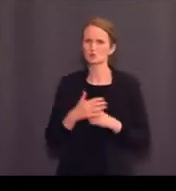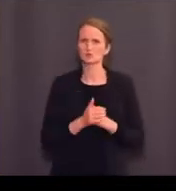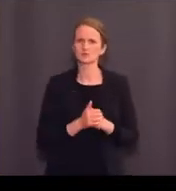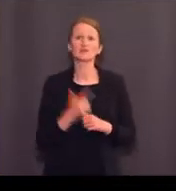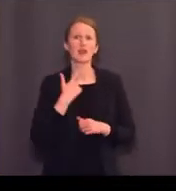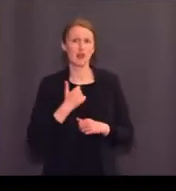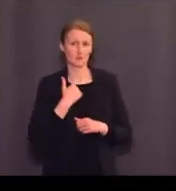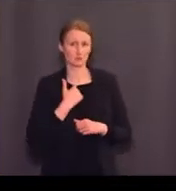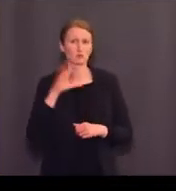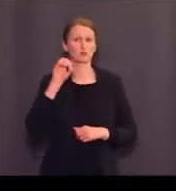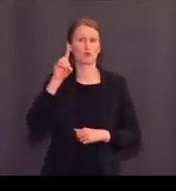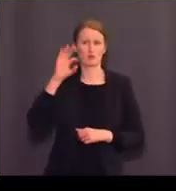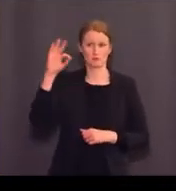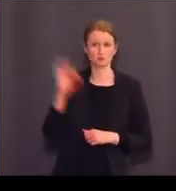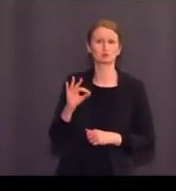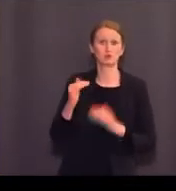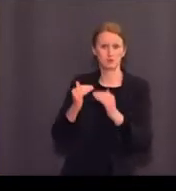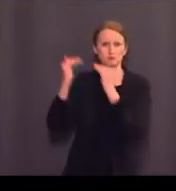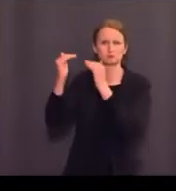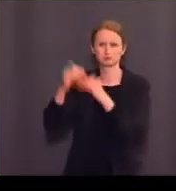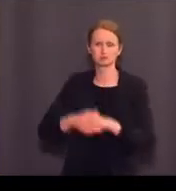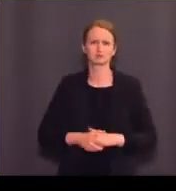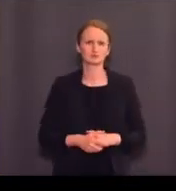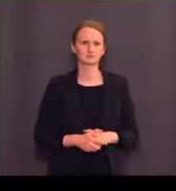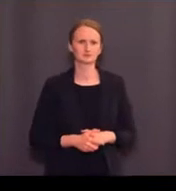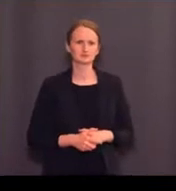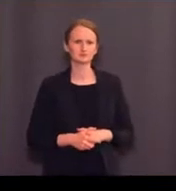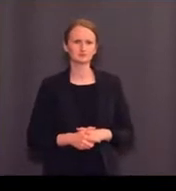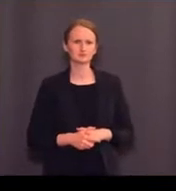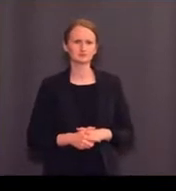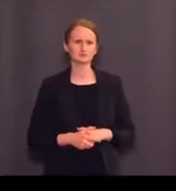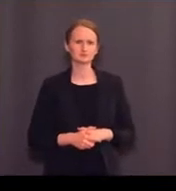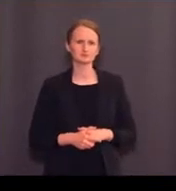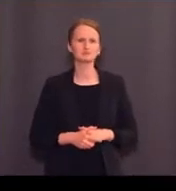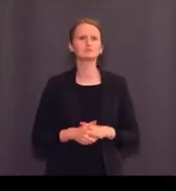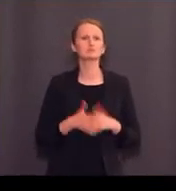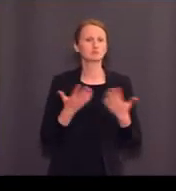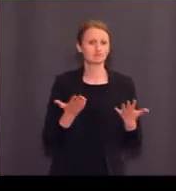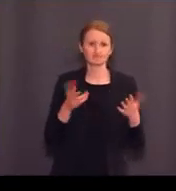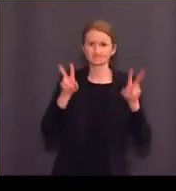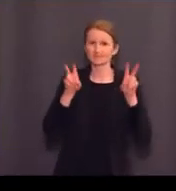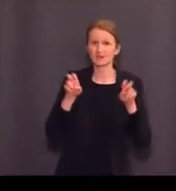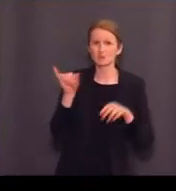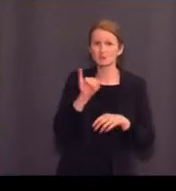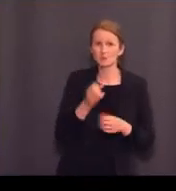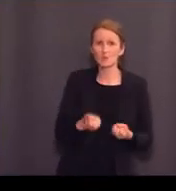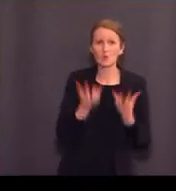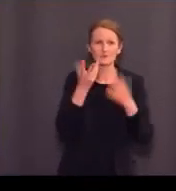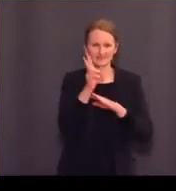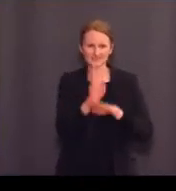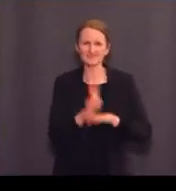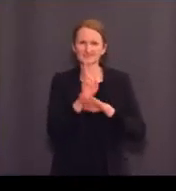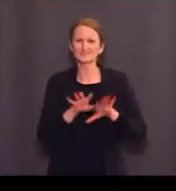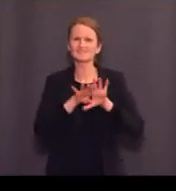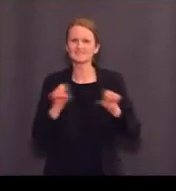29%. Au niveau du nombre de tests, nous battons nos records, si on peut dire, puisque on n'a